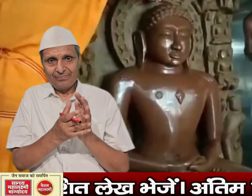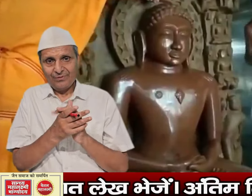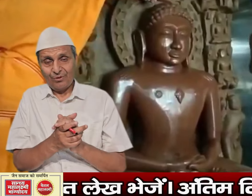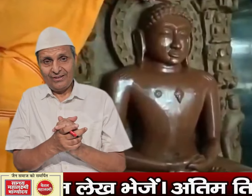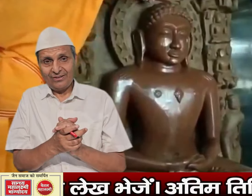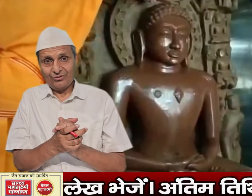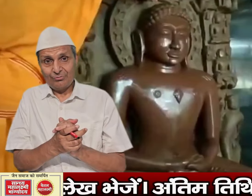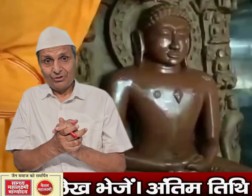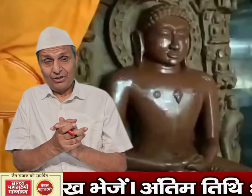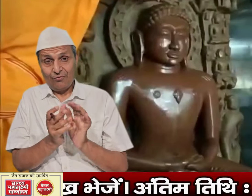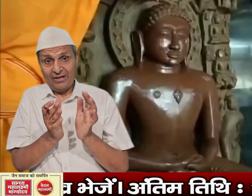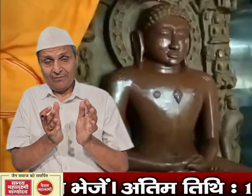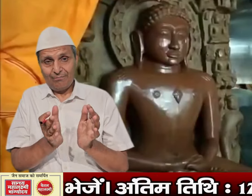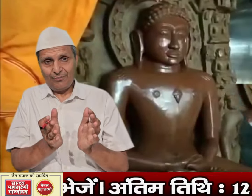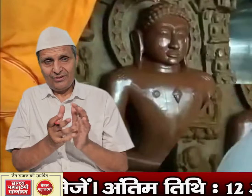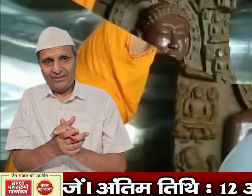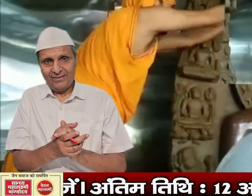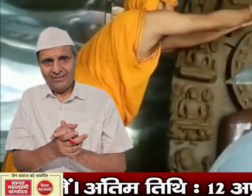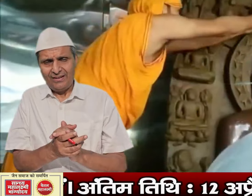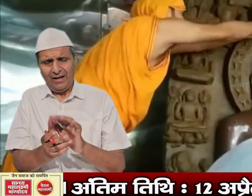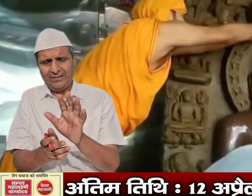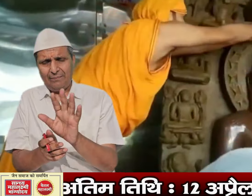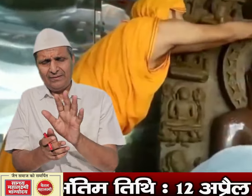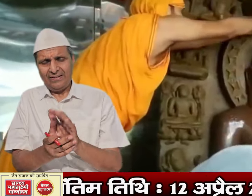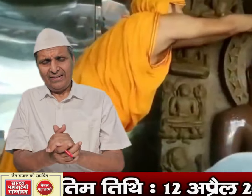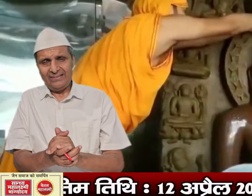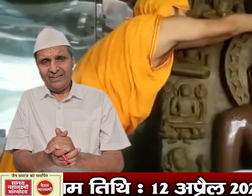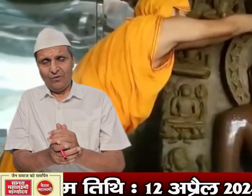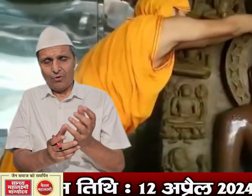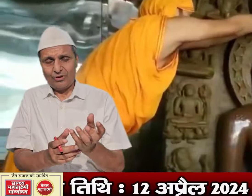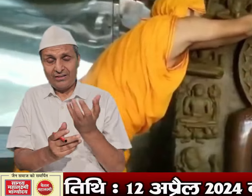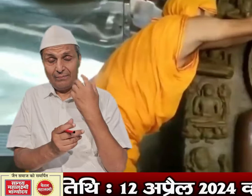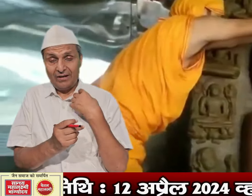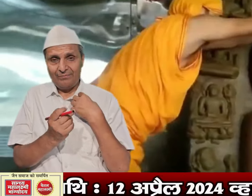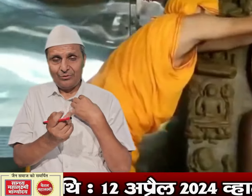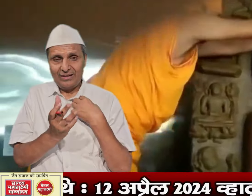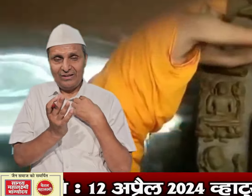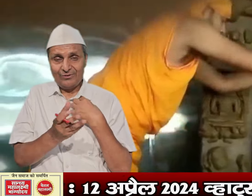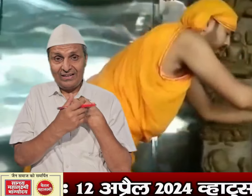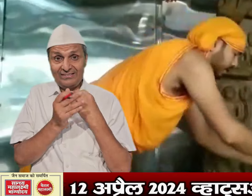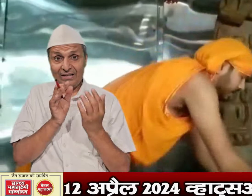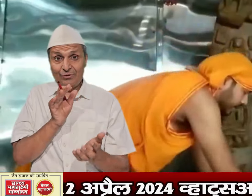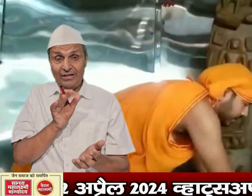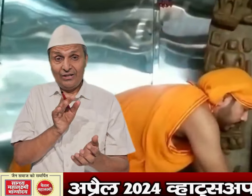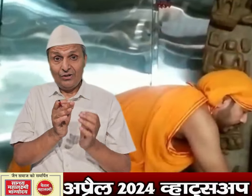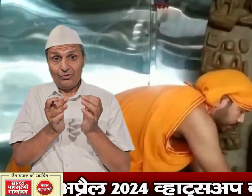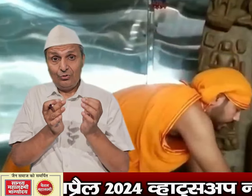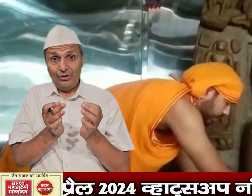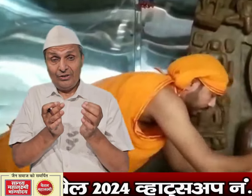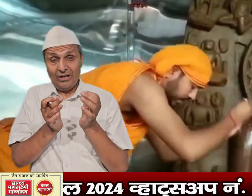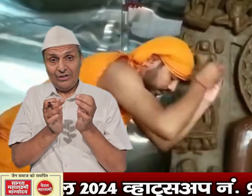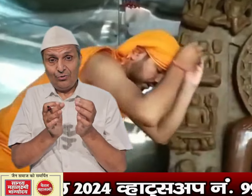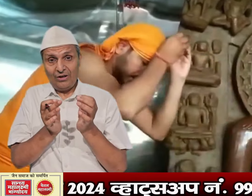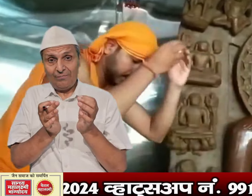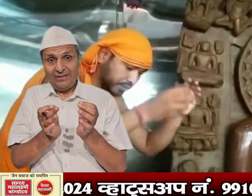गए और देखा तो सचमुच वहां एक मूर्ति थी अंधेरे में दिख नहीं रही थी उन्होंने उ कंधे पर आराम से उठा लिया और चले आए चा फुट के